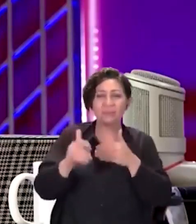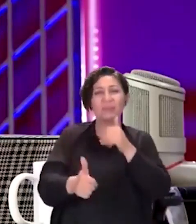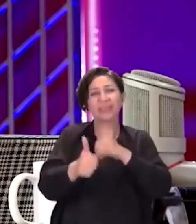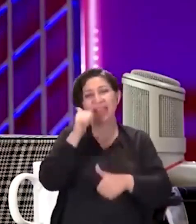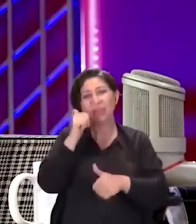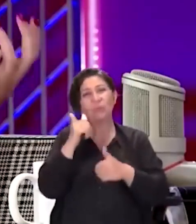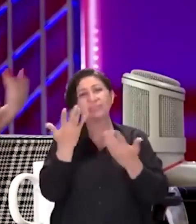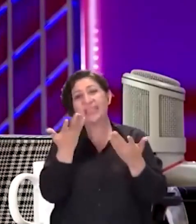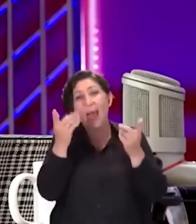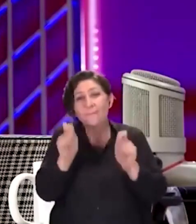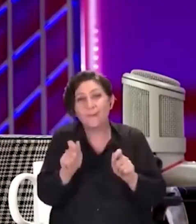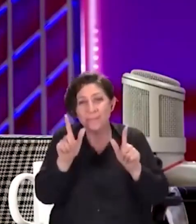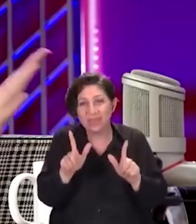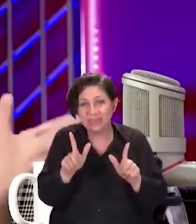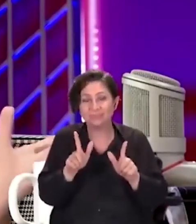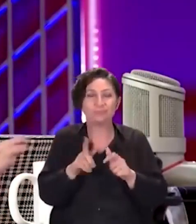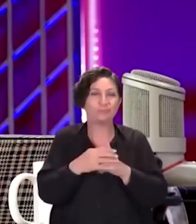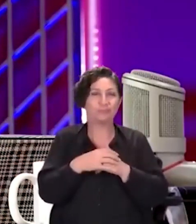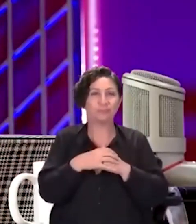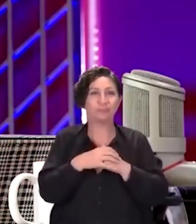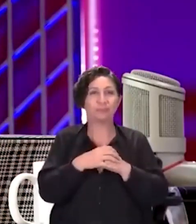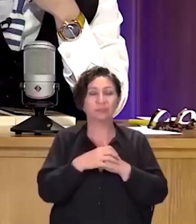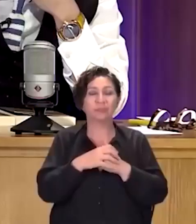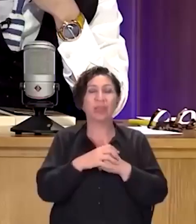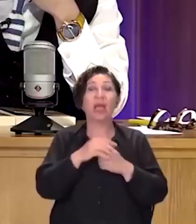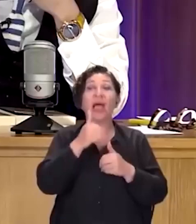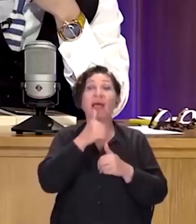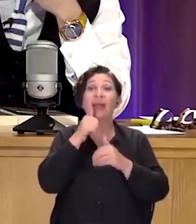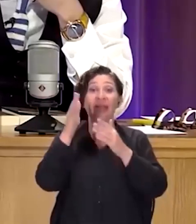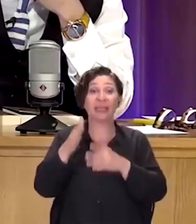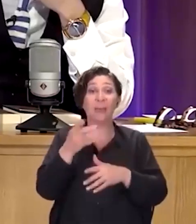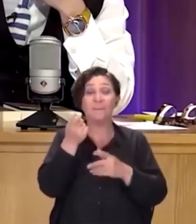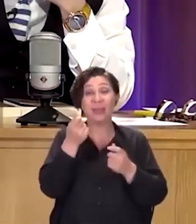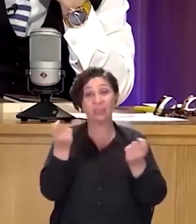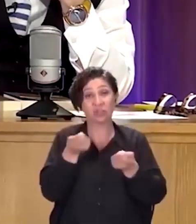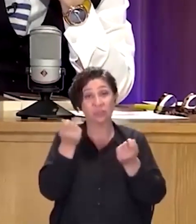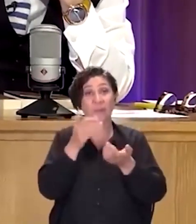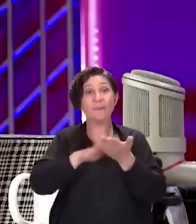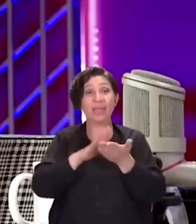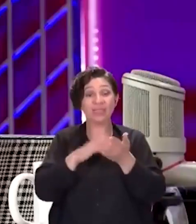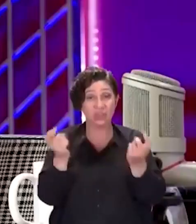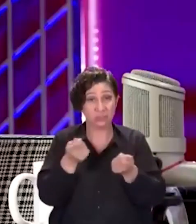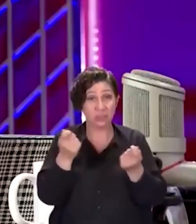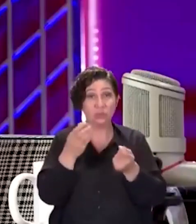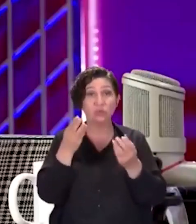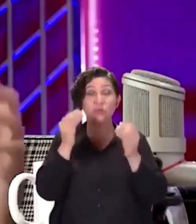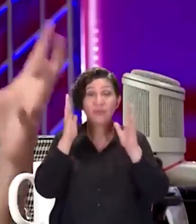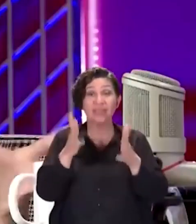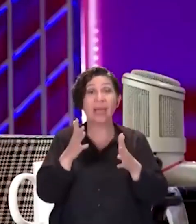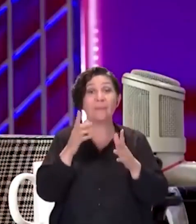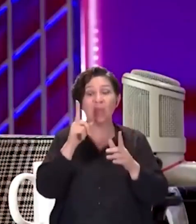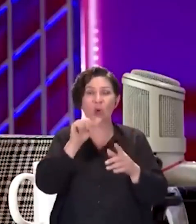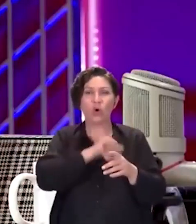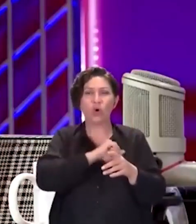geri dönmesiyle ilgili nasıl bir enerji veya uygulama yapabilirim? Erkeklerde genelde para çalışmaları, bereket çalışmaları çok ilgi görüyor. Bir de